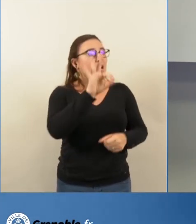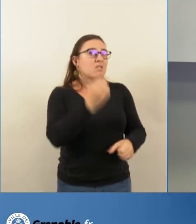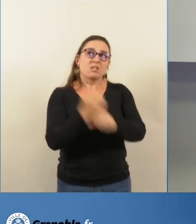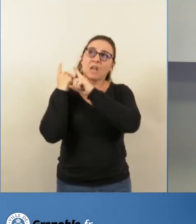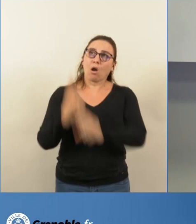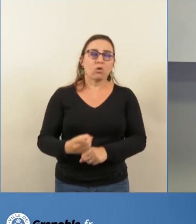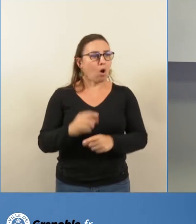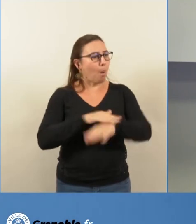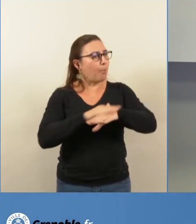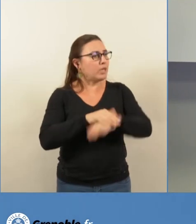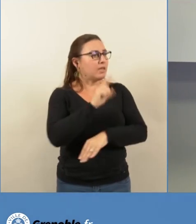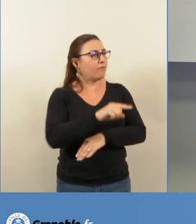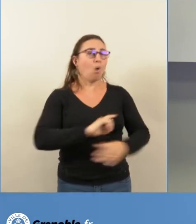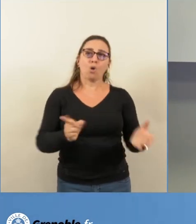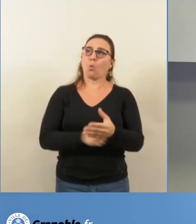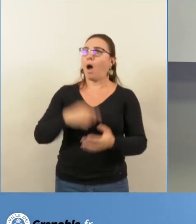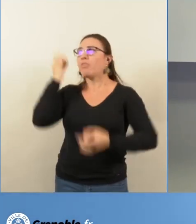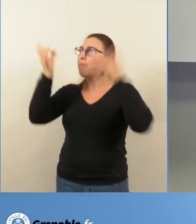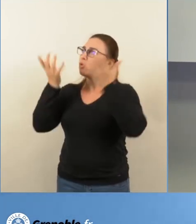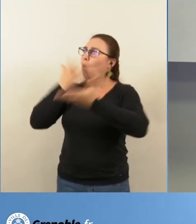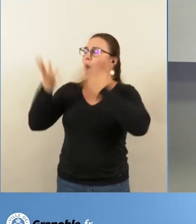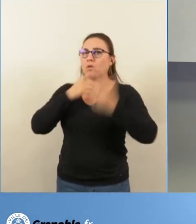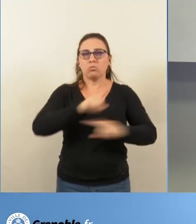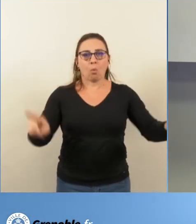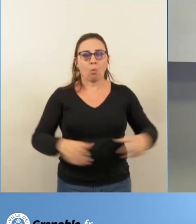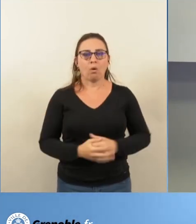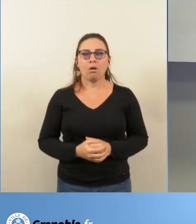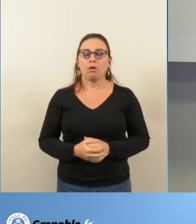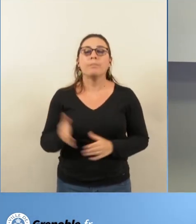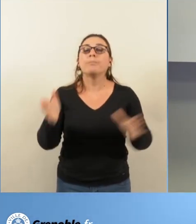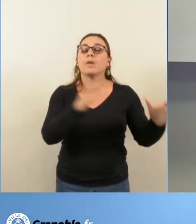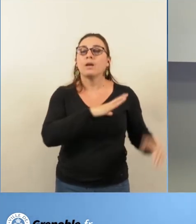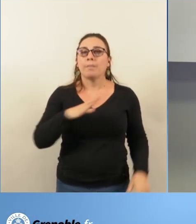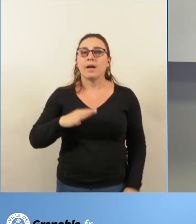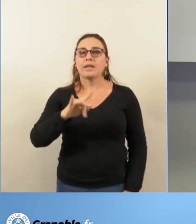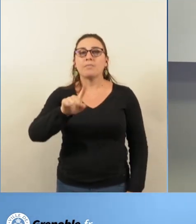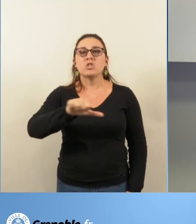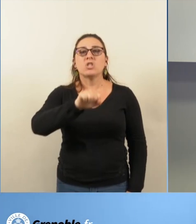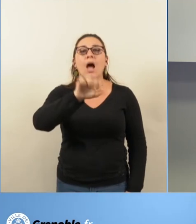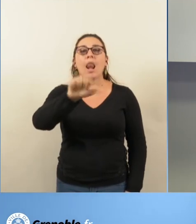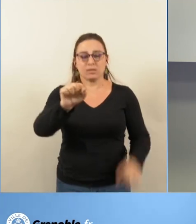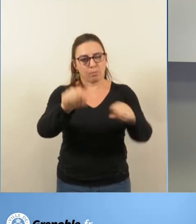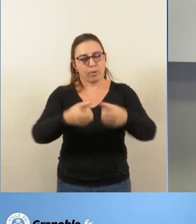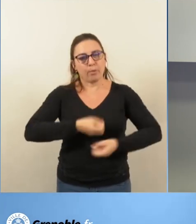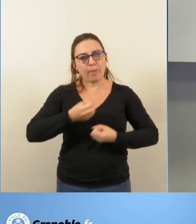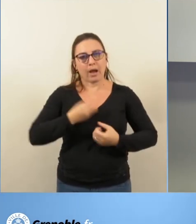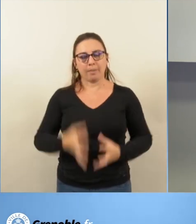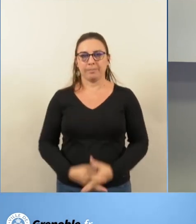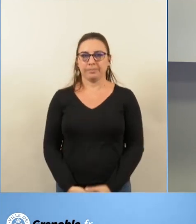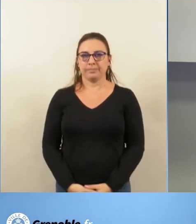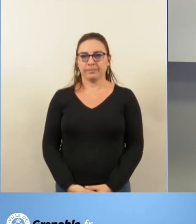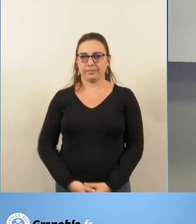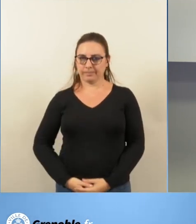d'histoire politique qui vous permettent de faire n'importe quoi madame Chalas vous avez la parole nickel